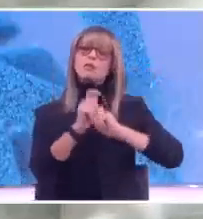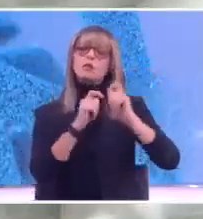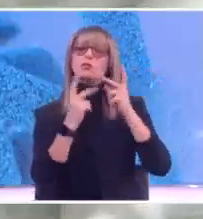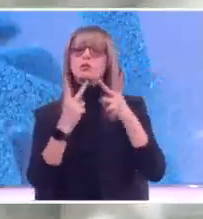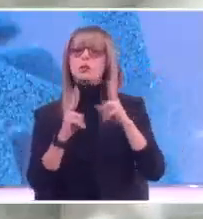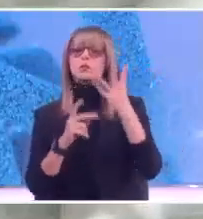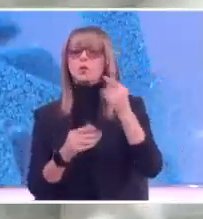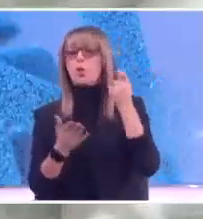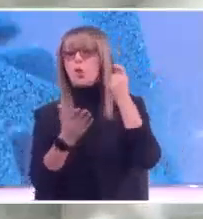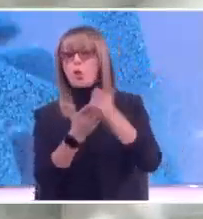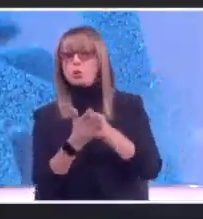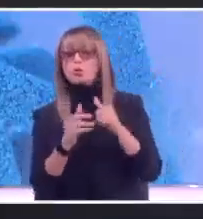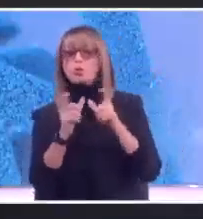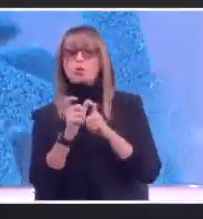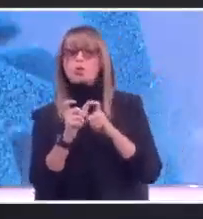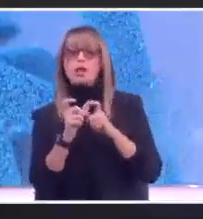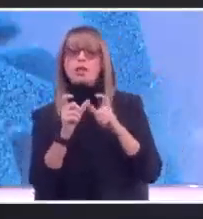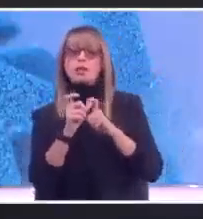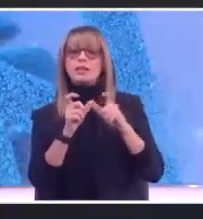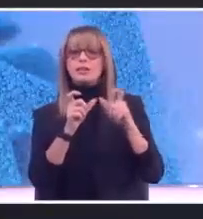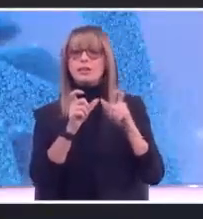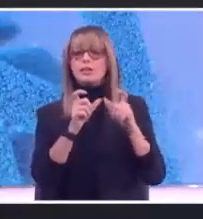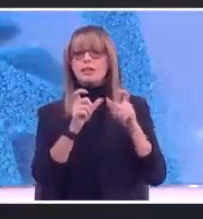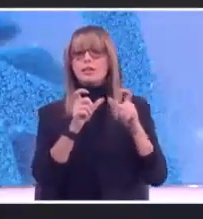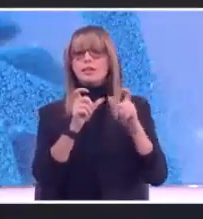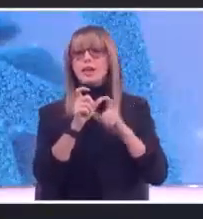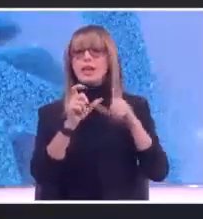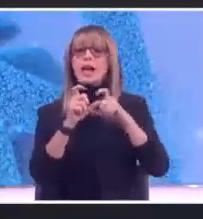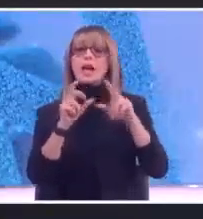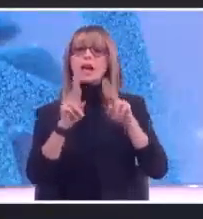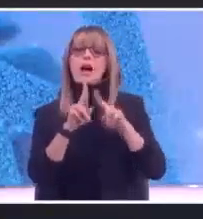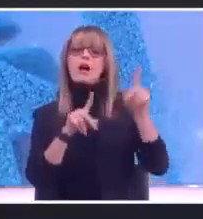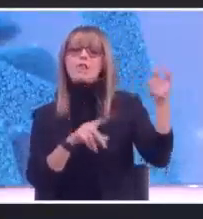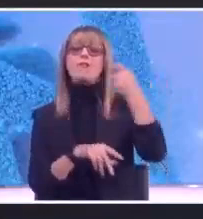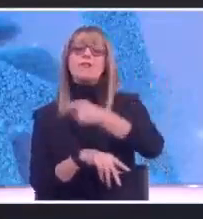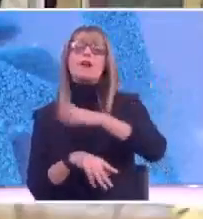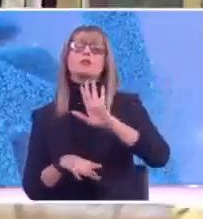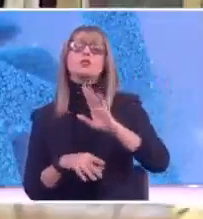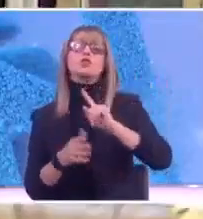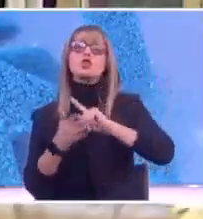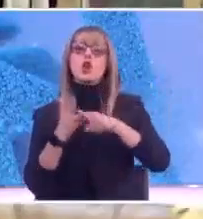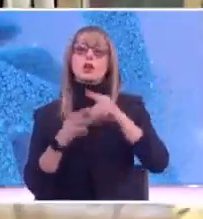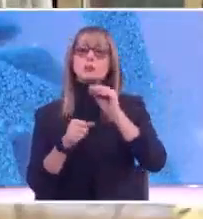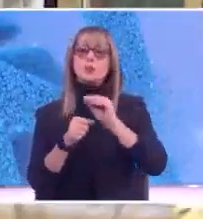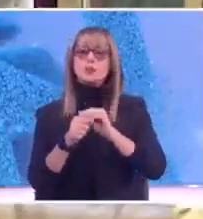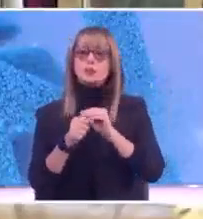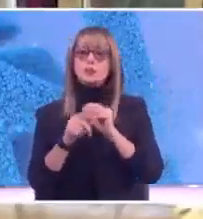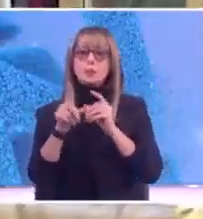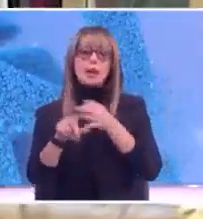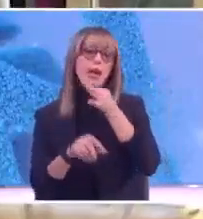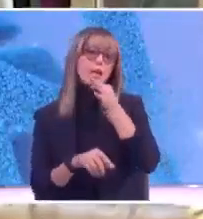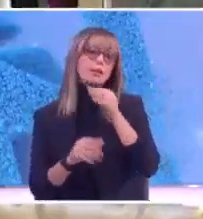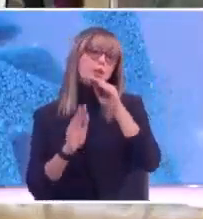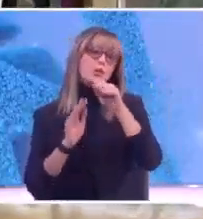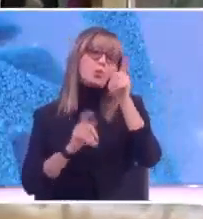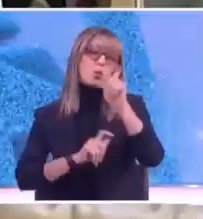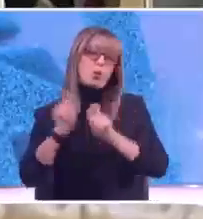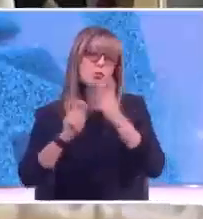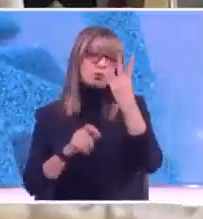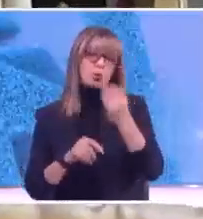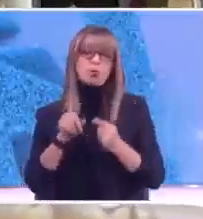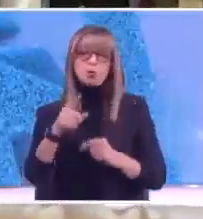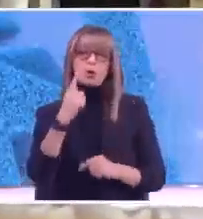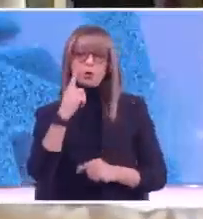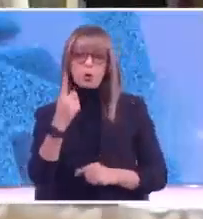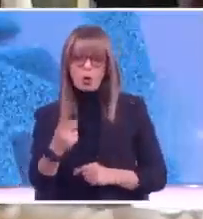yapabilecek. Ödeme Sosyal Güvenlik Kurumu'ndan talep edilmeyecek. Yönetmelikle vaka bazlı izin uygulaması da getirildi. Buna